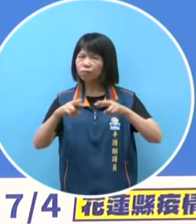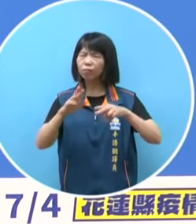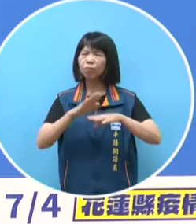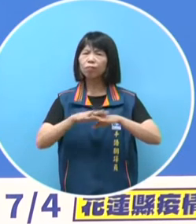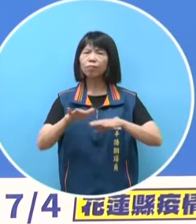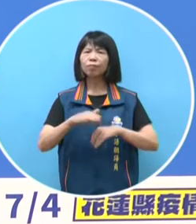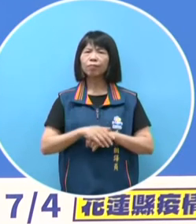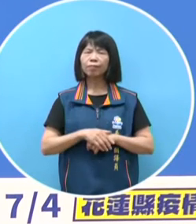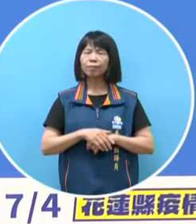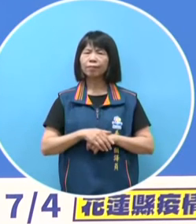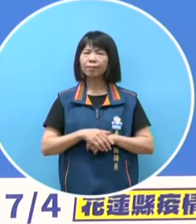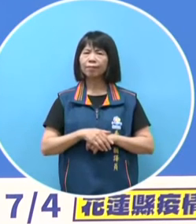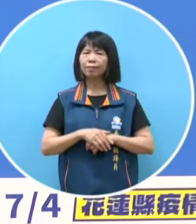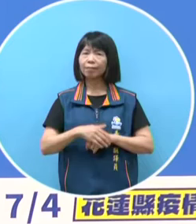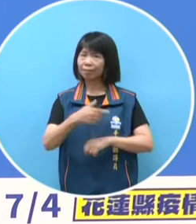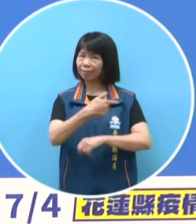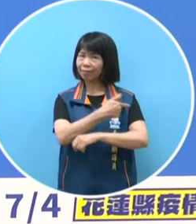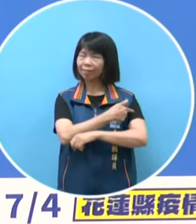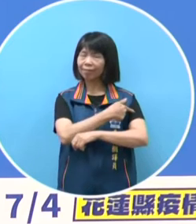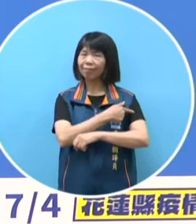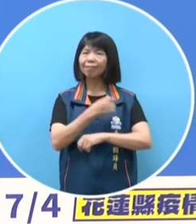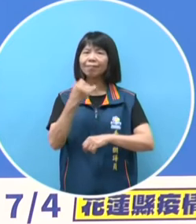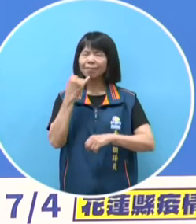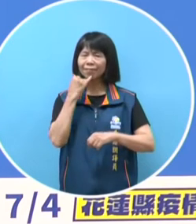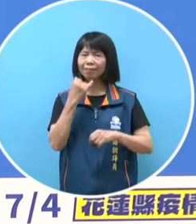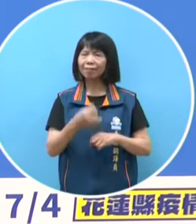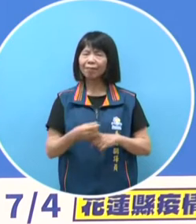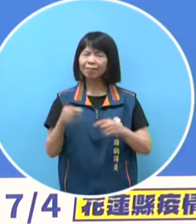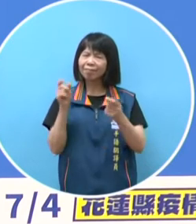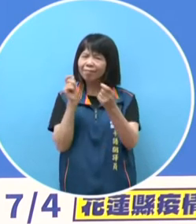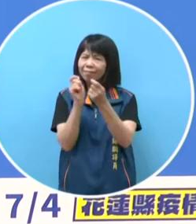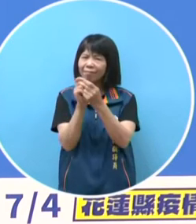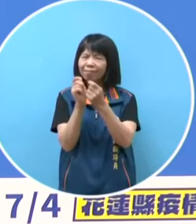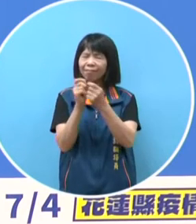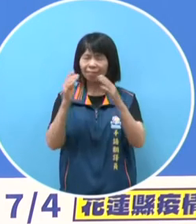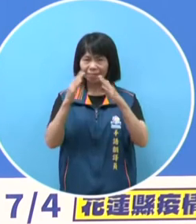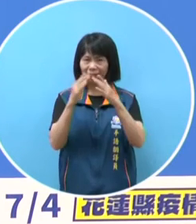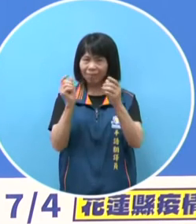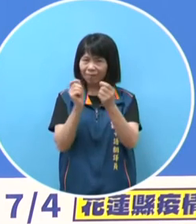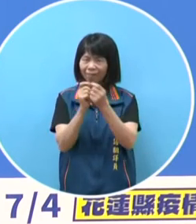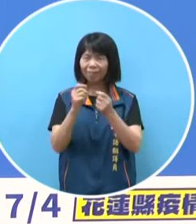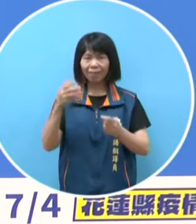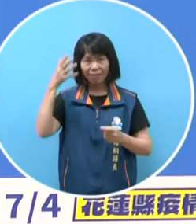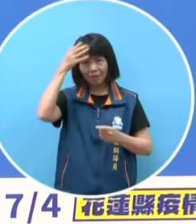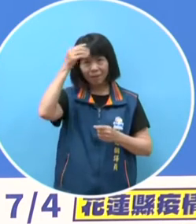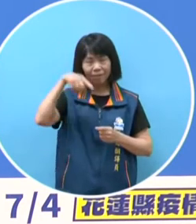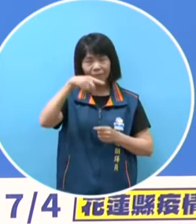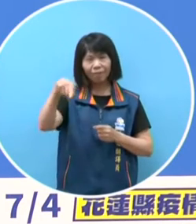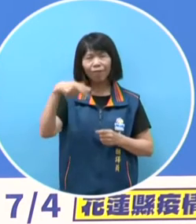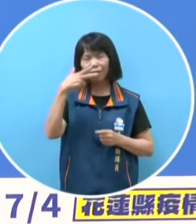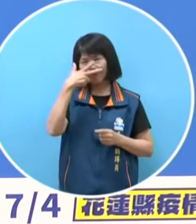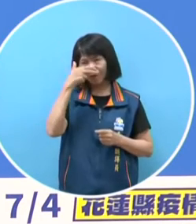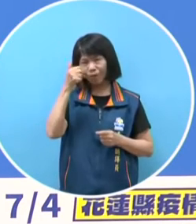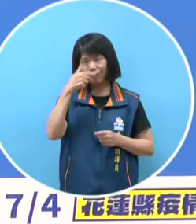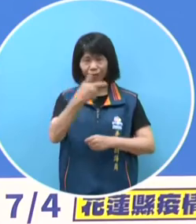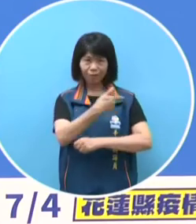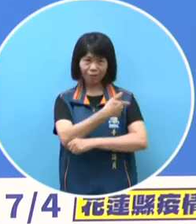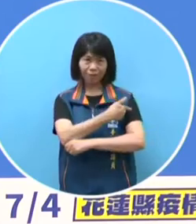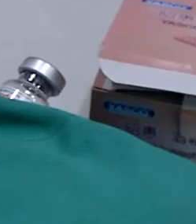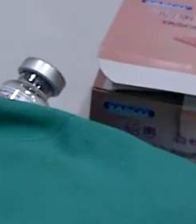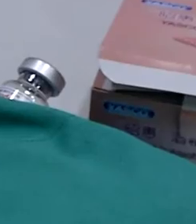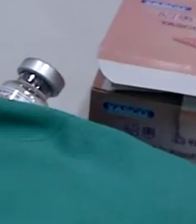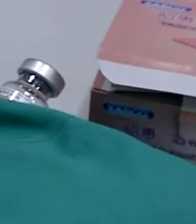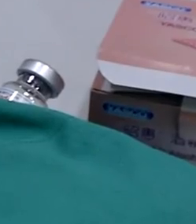让我们的施打能够更可亲性可近性，让长者能够更方便来接受施